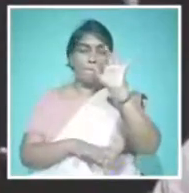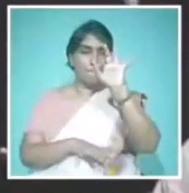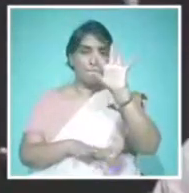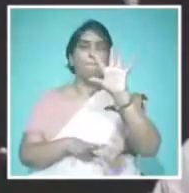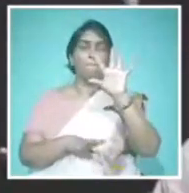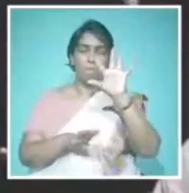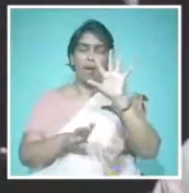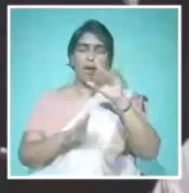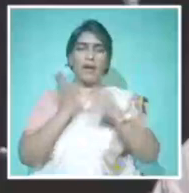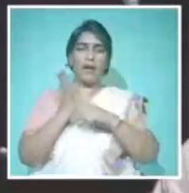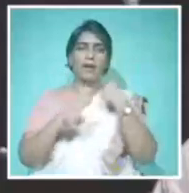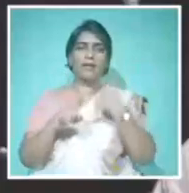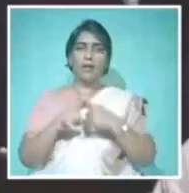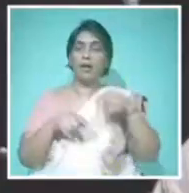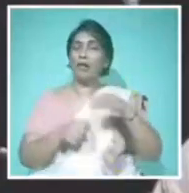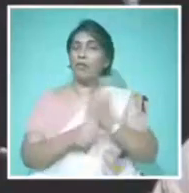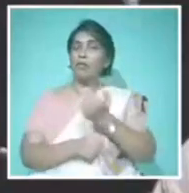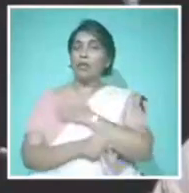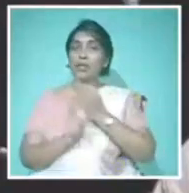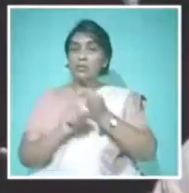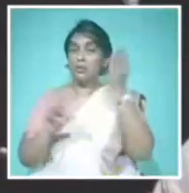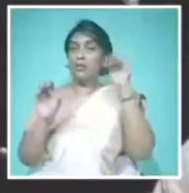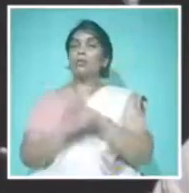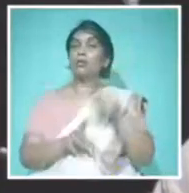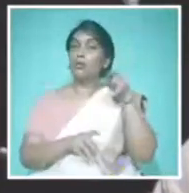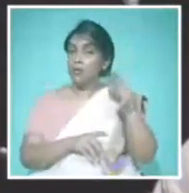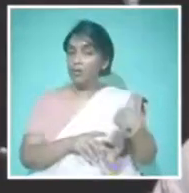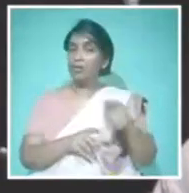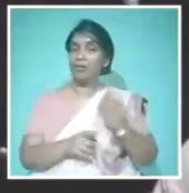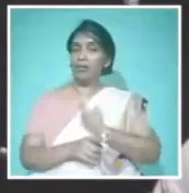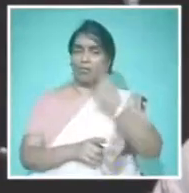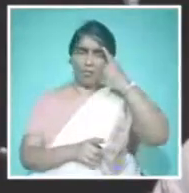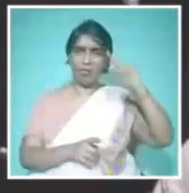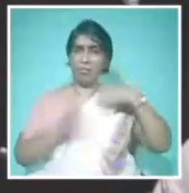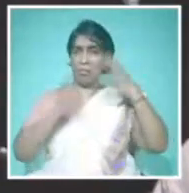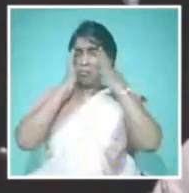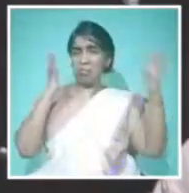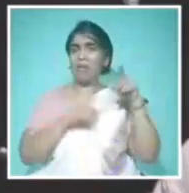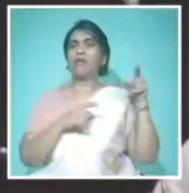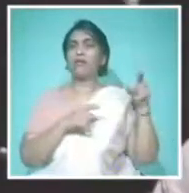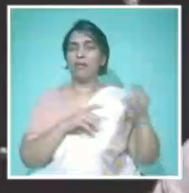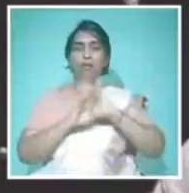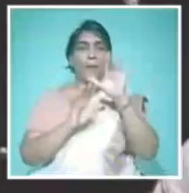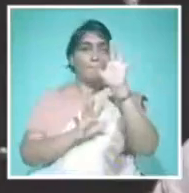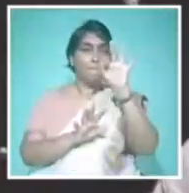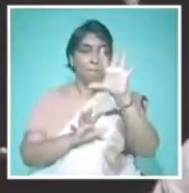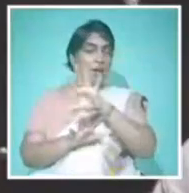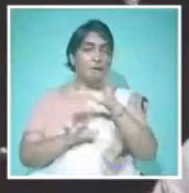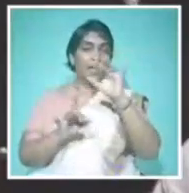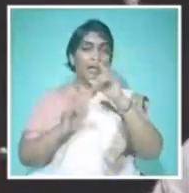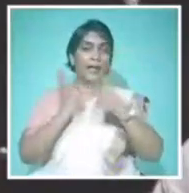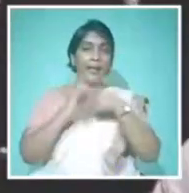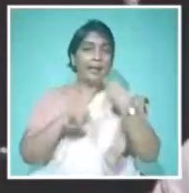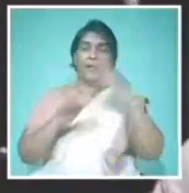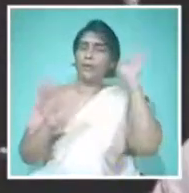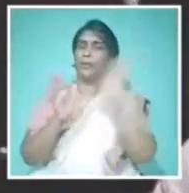විත්තෝල්ඩින් ටැක්ස් එක දැන් ගෝඨාභය රාජපක්ෂ ජනාධිපති වුණාම එයාගේ තනි තීරණයට උද්දච්ච තීරණයට ඒ 105 ටැක්ස් එක අයින් කරා